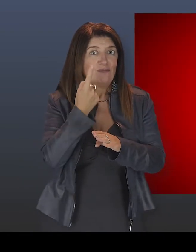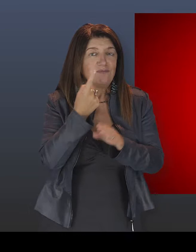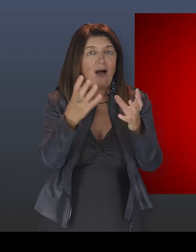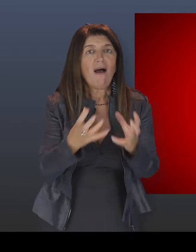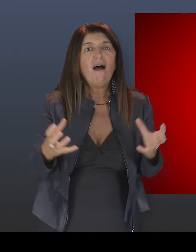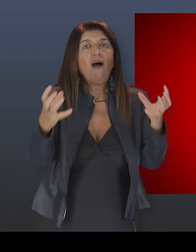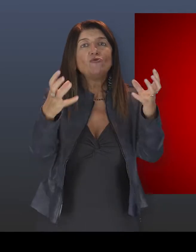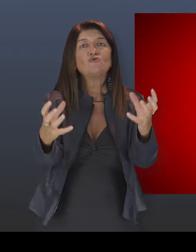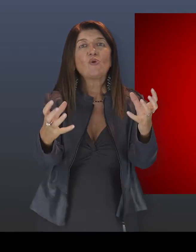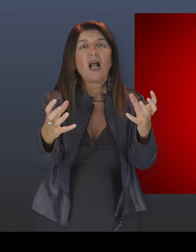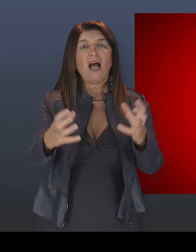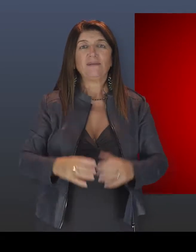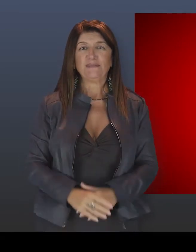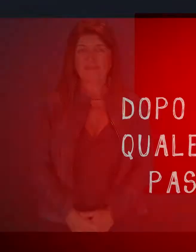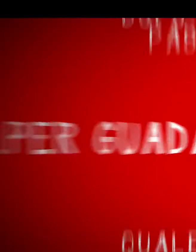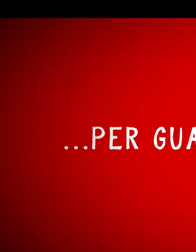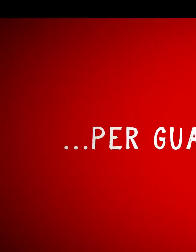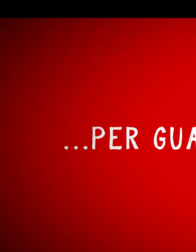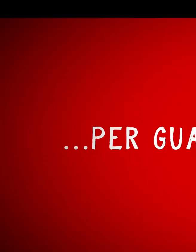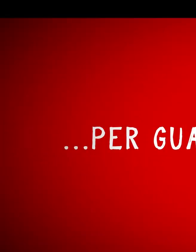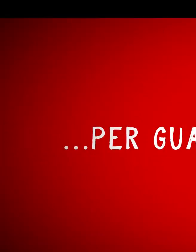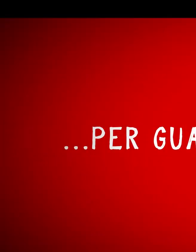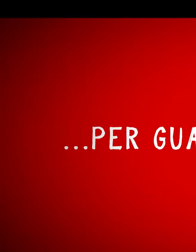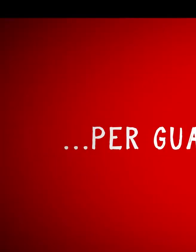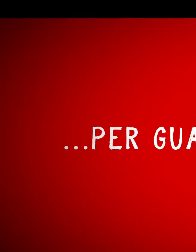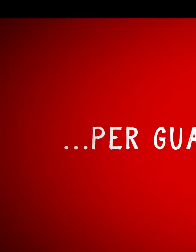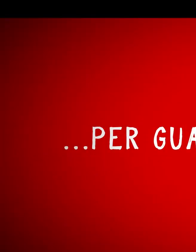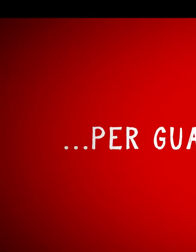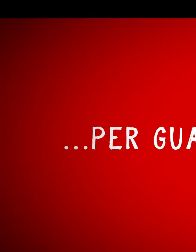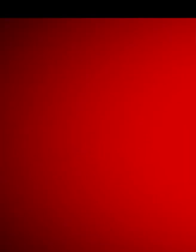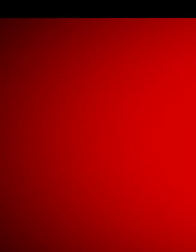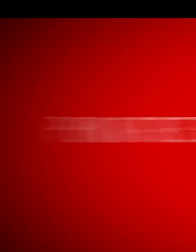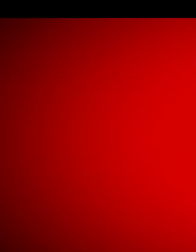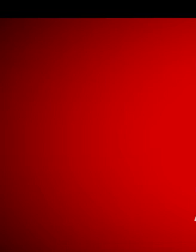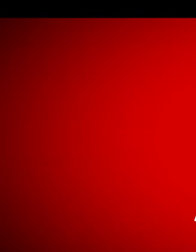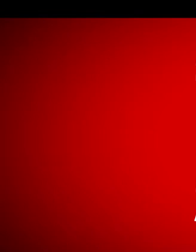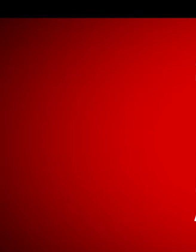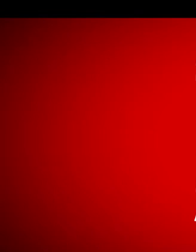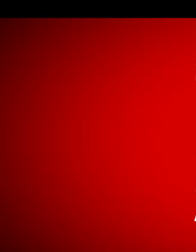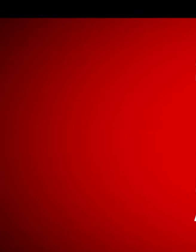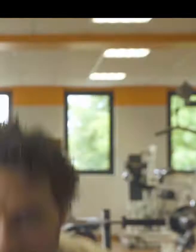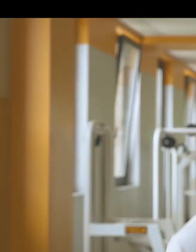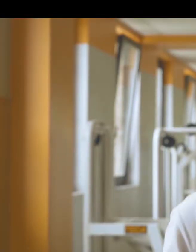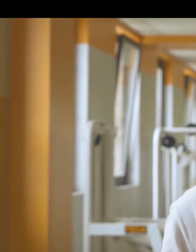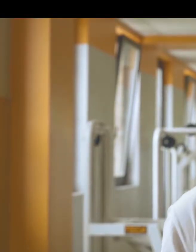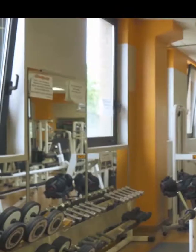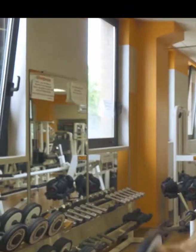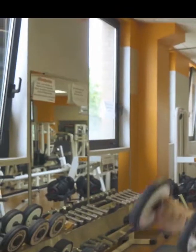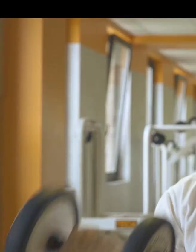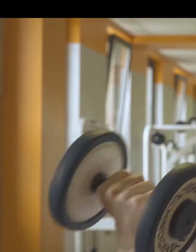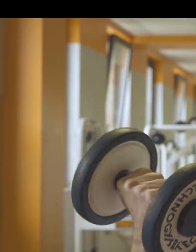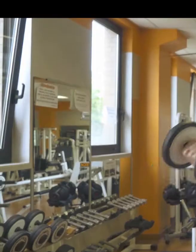Dopo una buona spesa, quale sarà il prossimo passo di Giovanni per guadagnare benessere? Scoprilo nelle